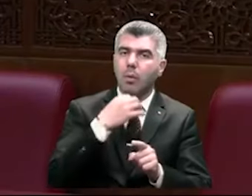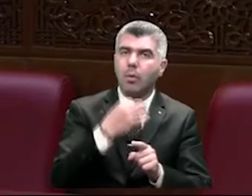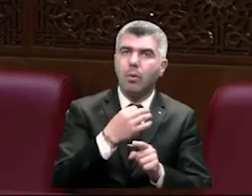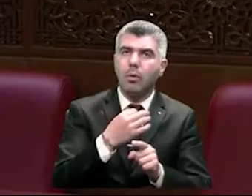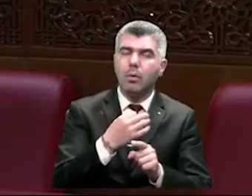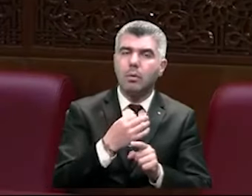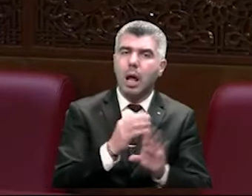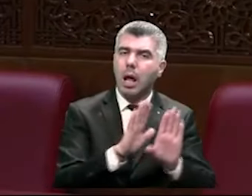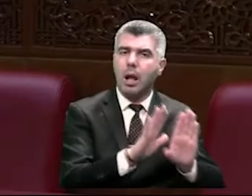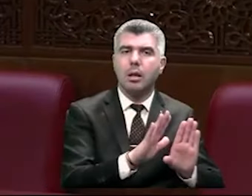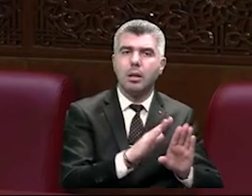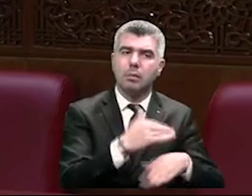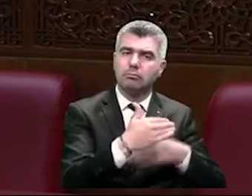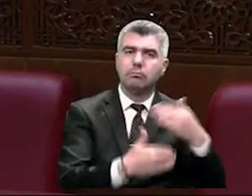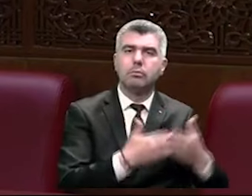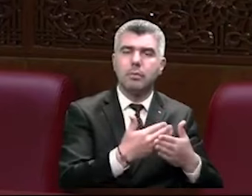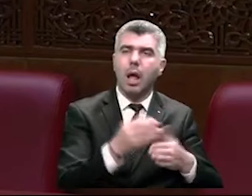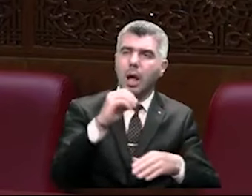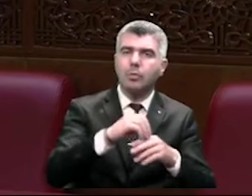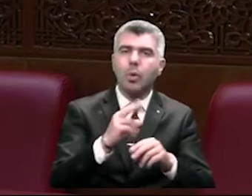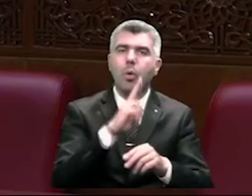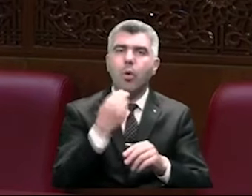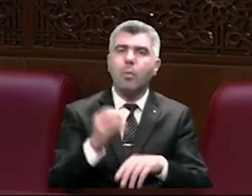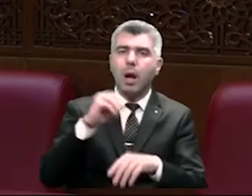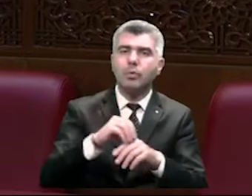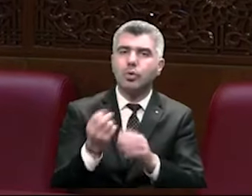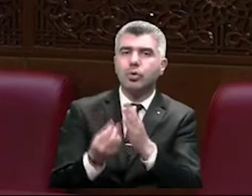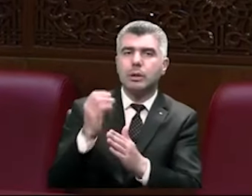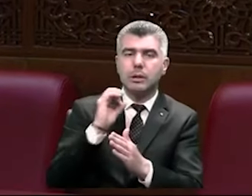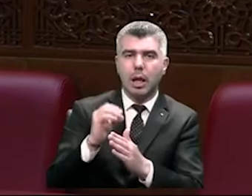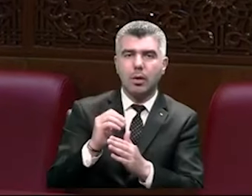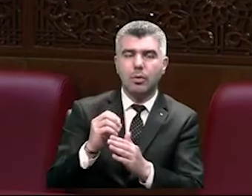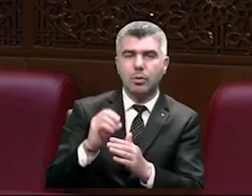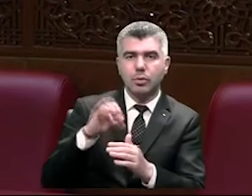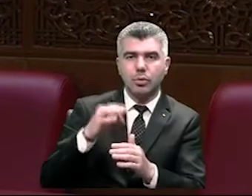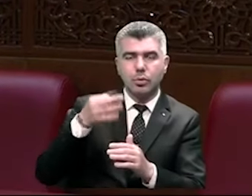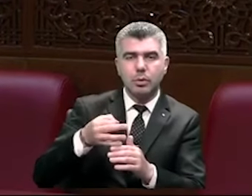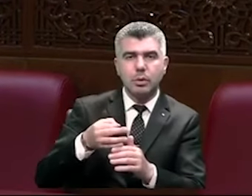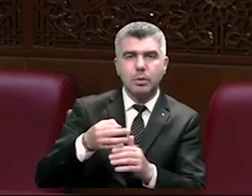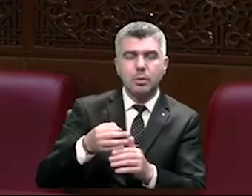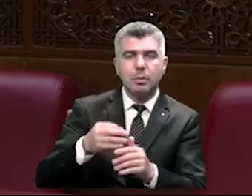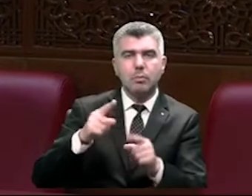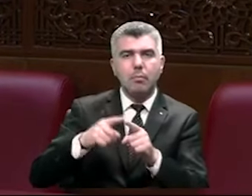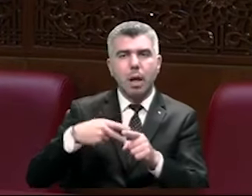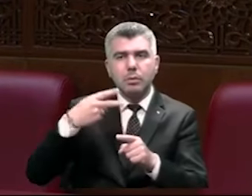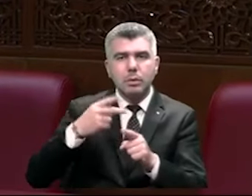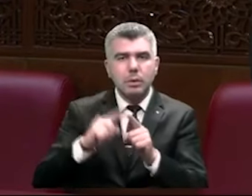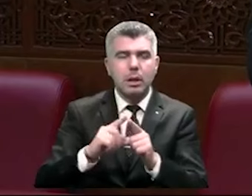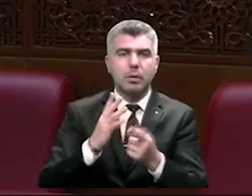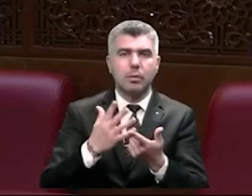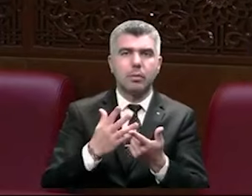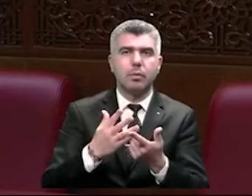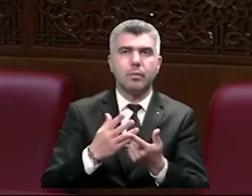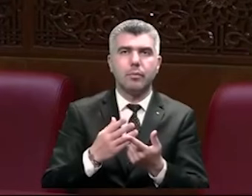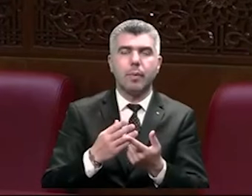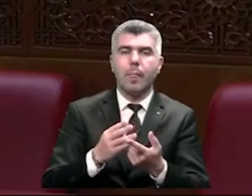نخليو هكاك والدنيا غاديه وحنا عايشين في واحد العالم ديال الرقمان وحنا عايشين في واحد العالم ديال المحاكاه ديال التي ميدسين